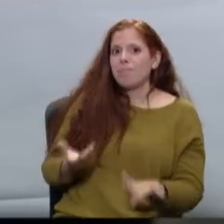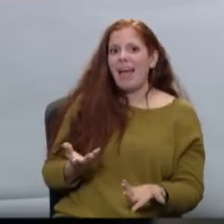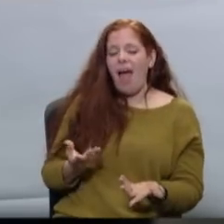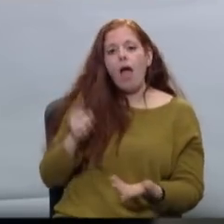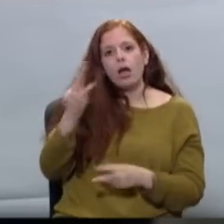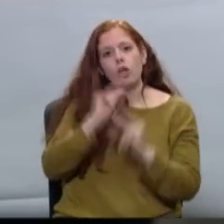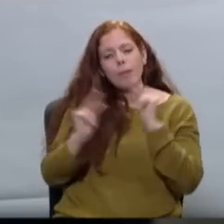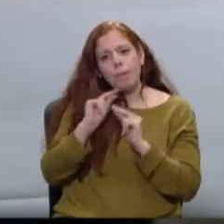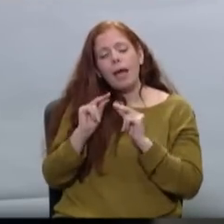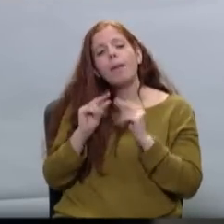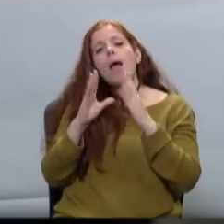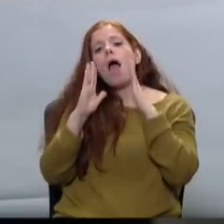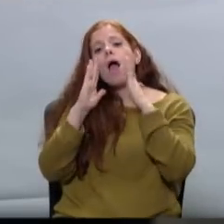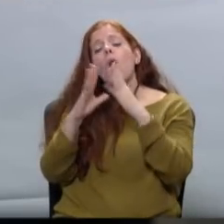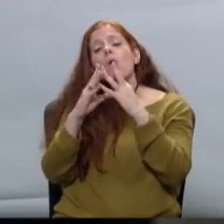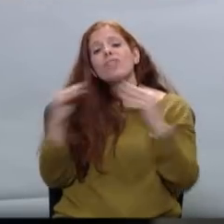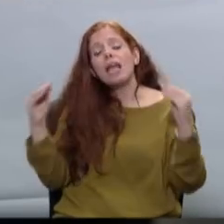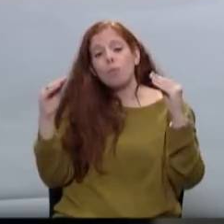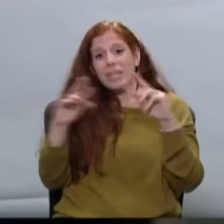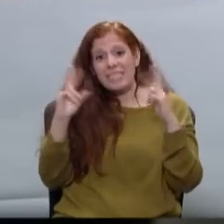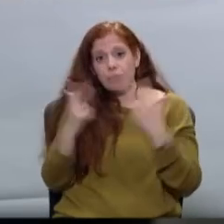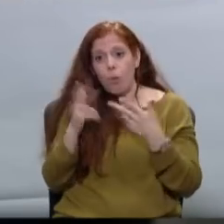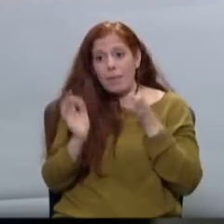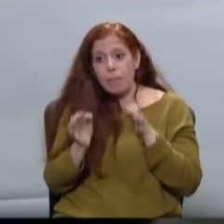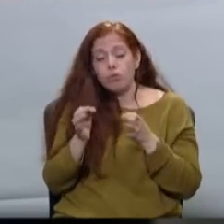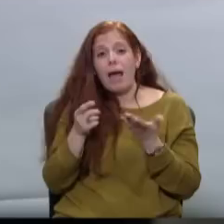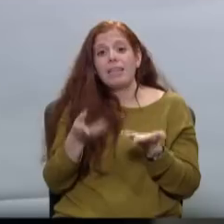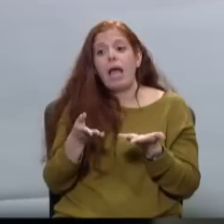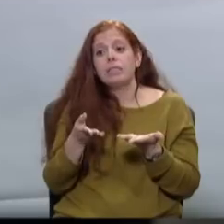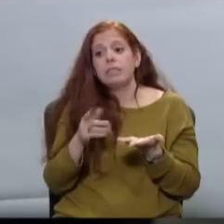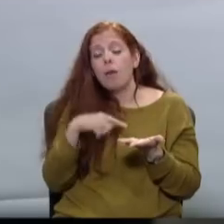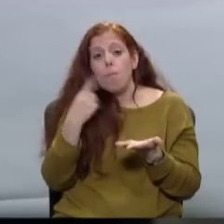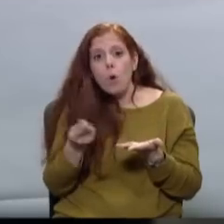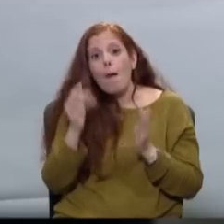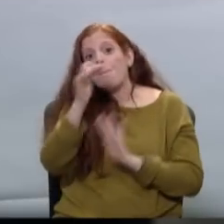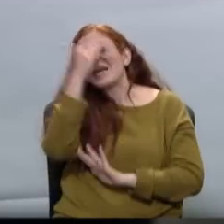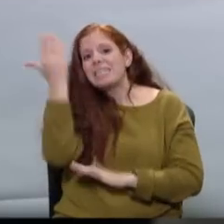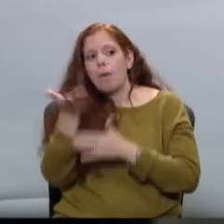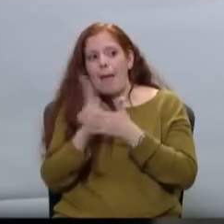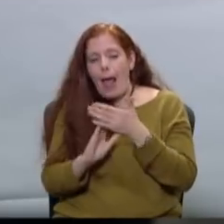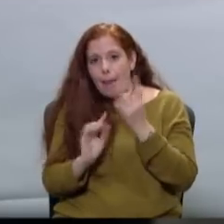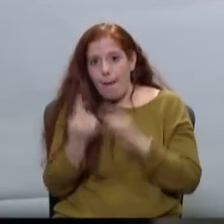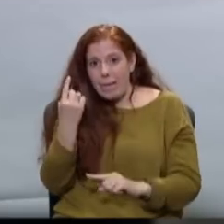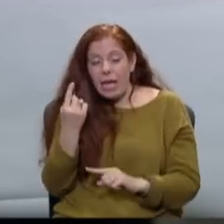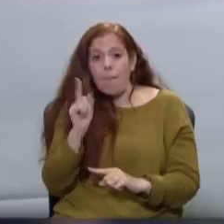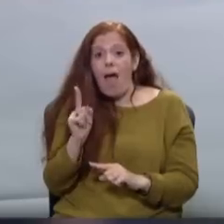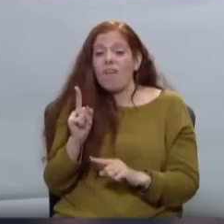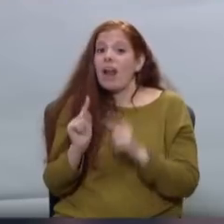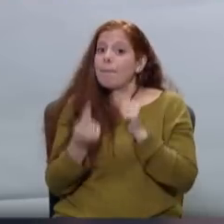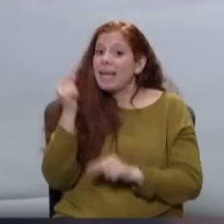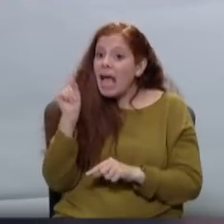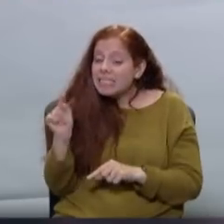על אובדן אמון הציבור בבתי המשפט, אז בוא נאמר, מגזימים בחלק מהמקרים. אבל המקרה